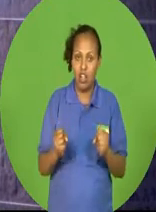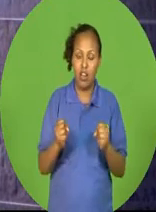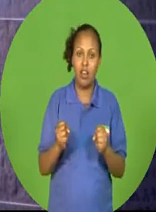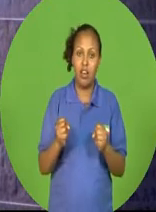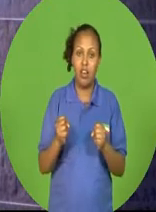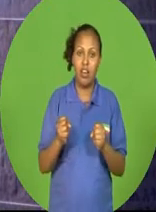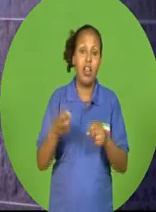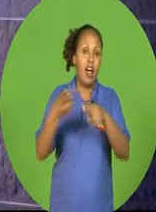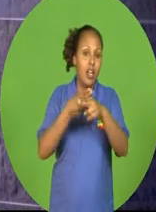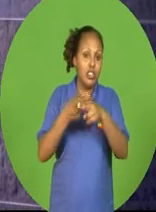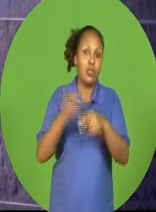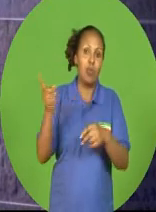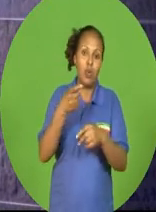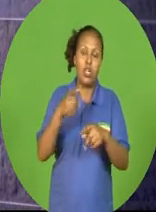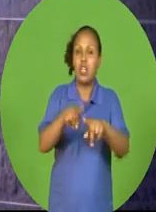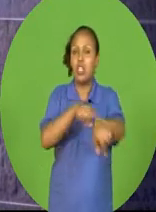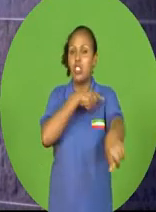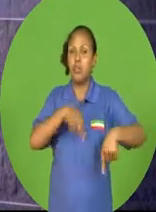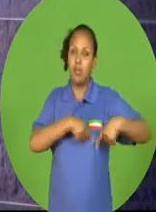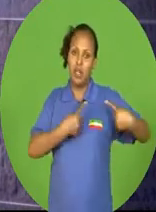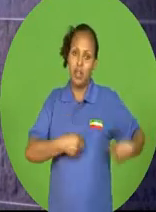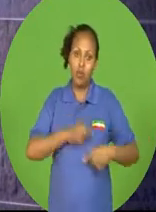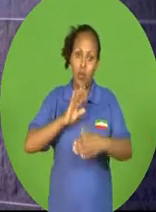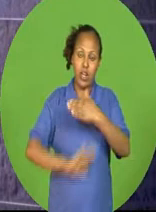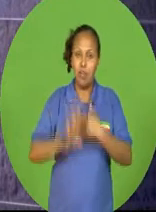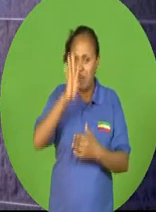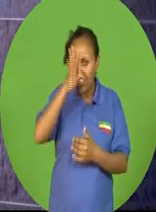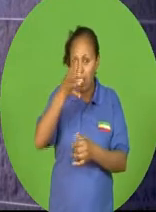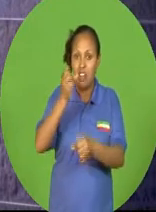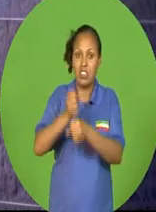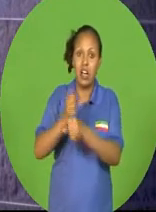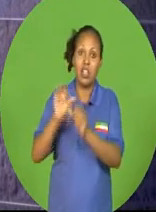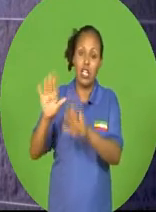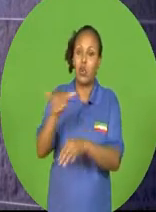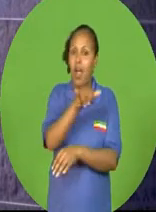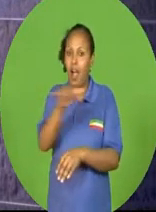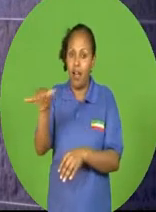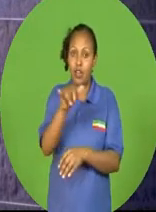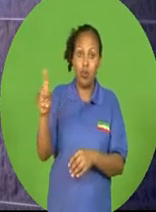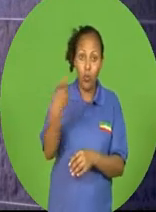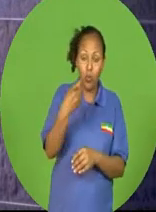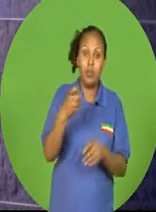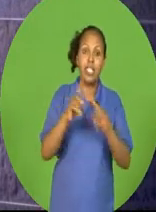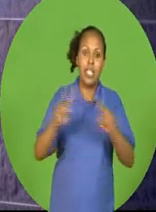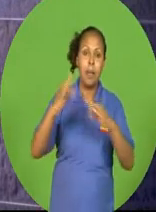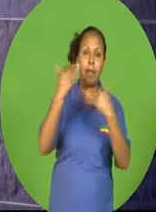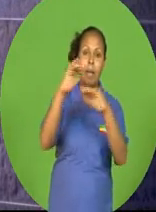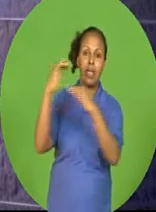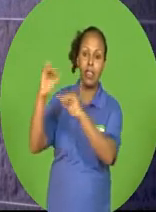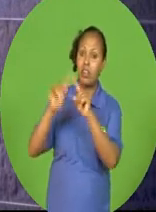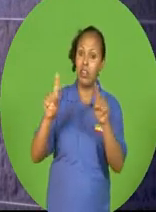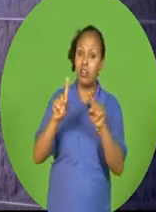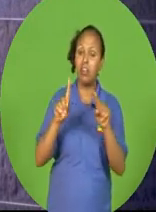ይችላል። አጭርም ሆነ ረጅም ልቦለድ በፈጠራ ስራነታቸው አንድ ቢሆኑም በመጠን